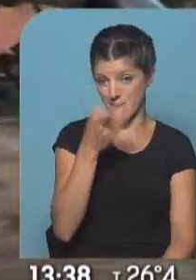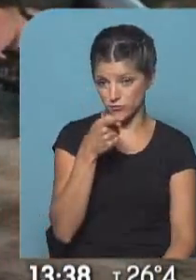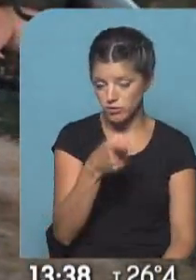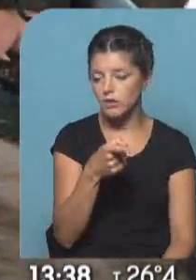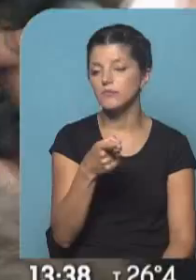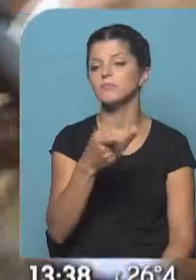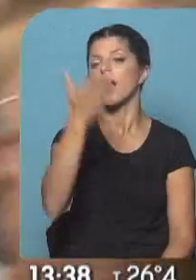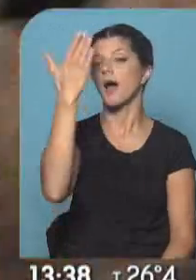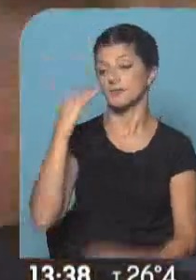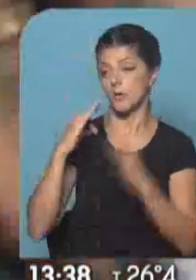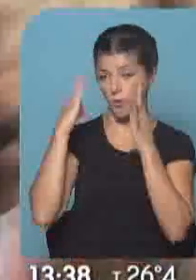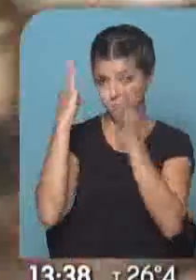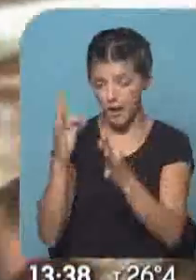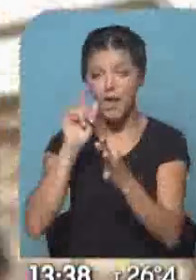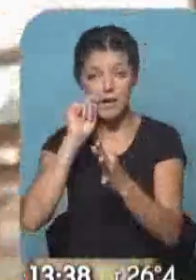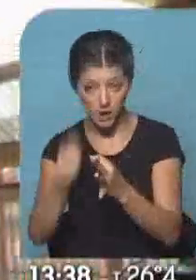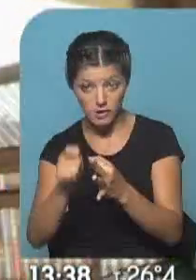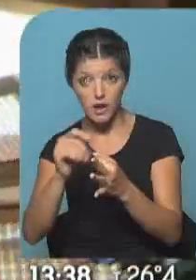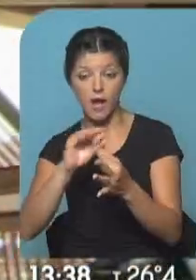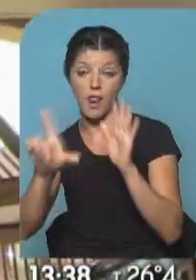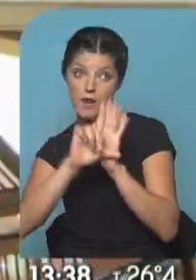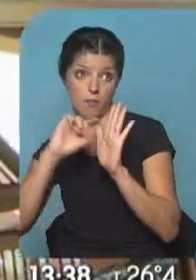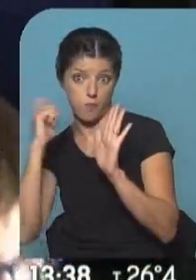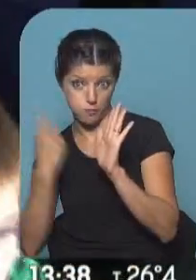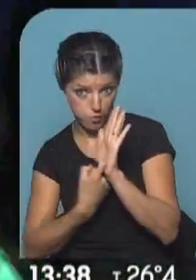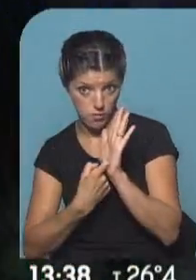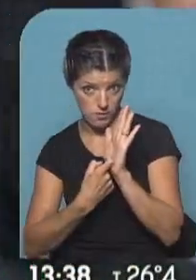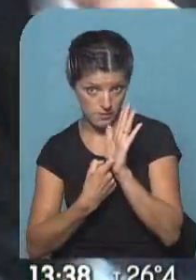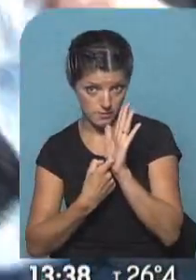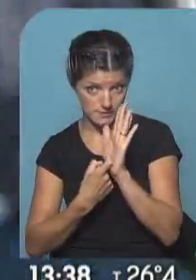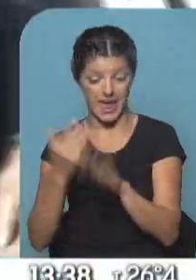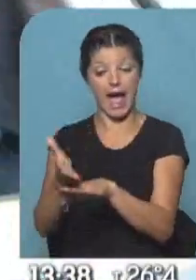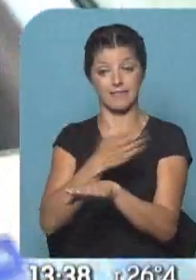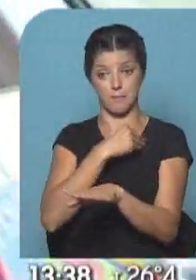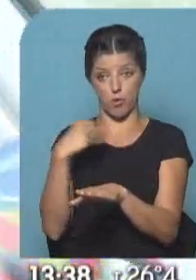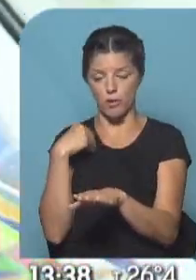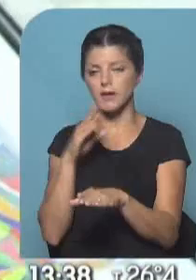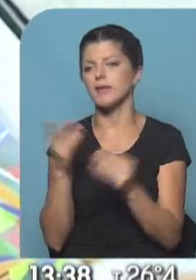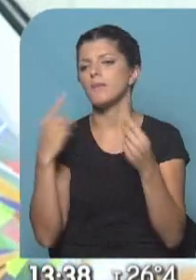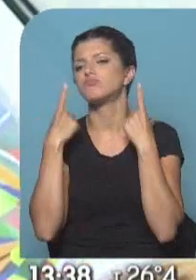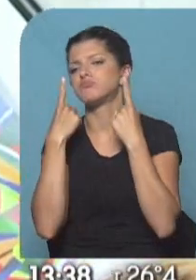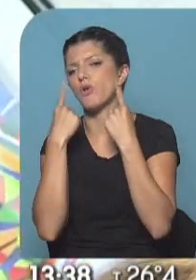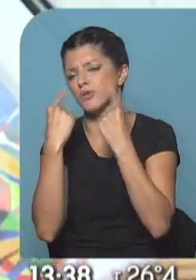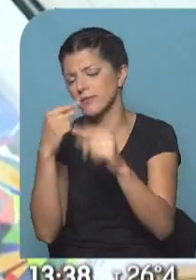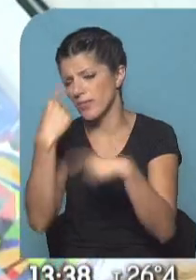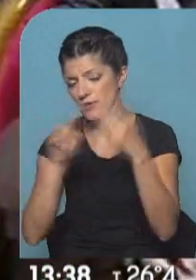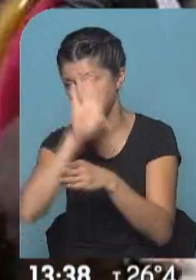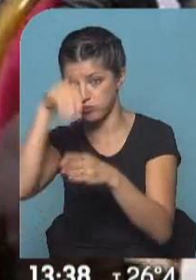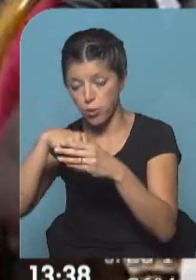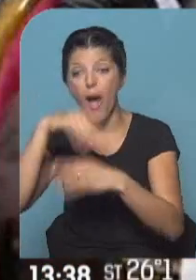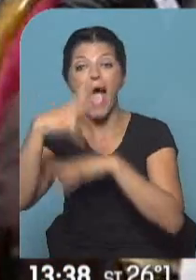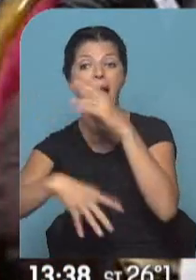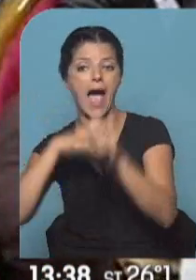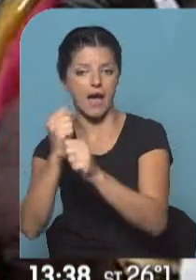entrado a Ucrania ilegalmente desde Polonia y desde entonces participó en distintas protestas hasta que el gobierno le inició un